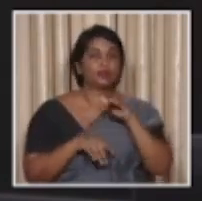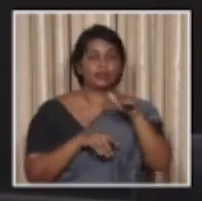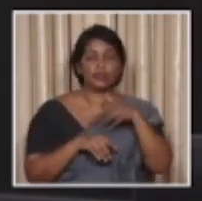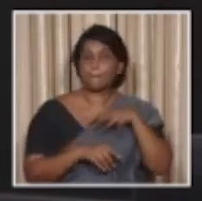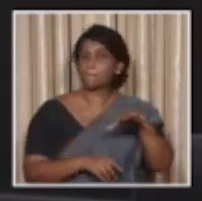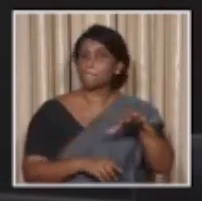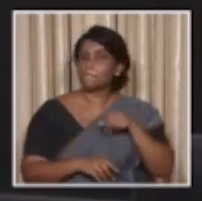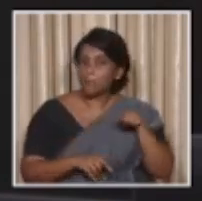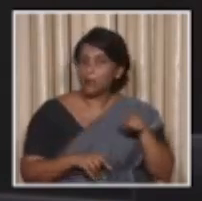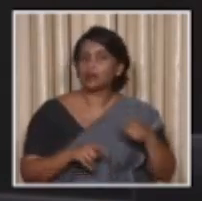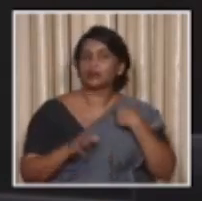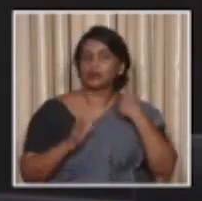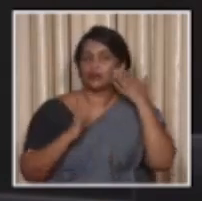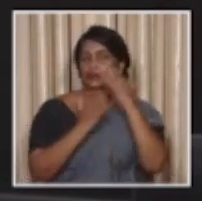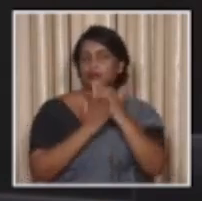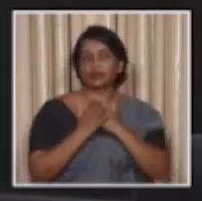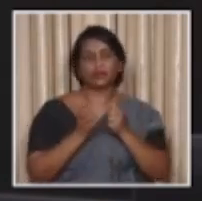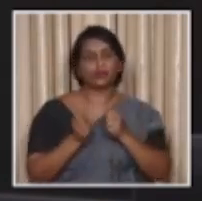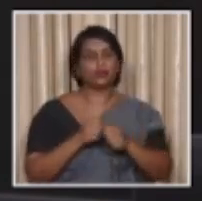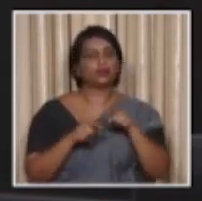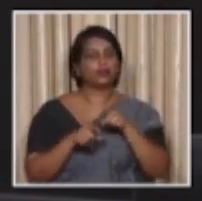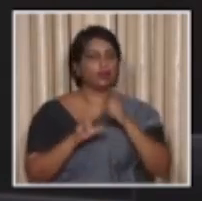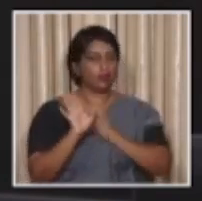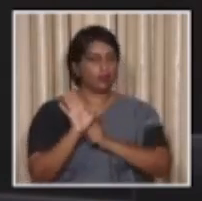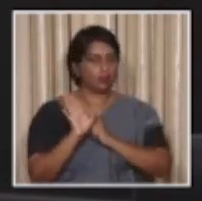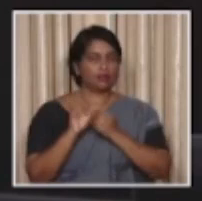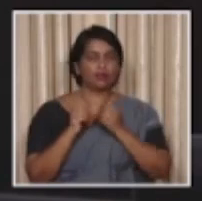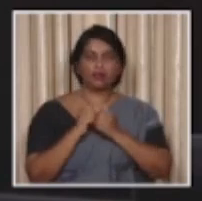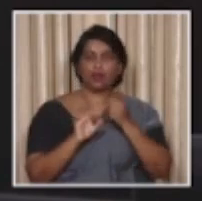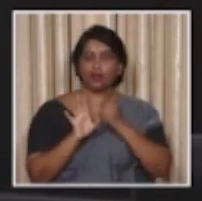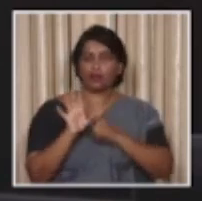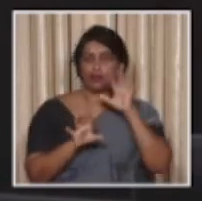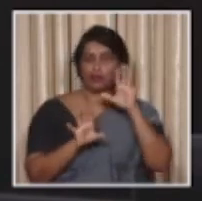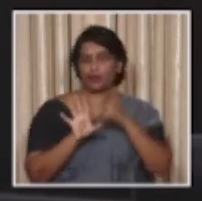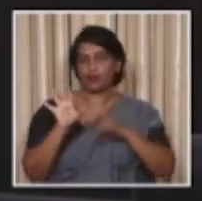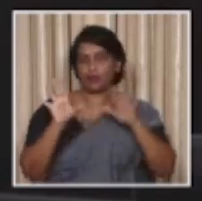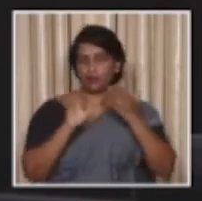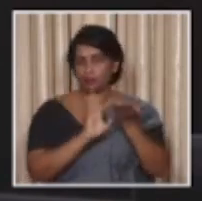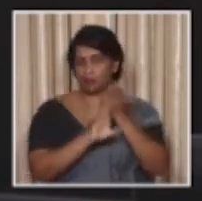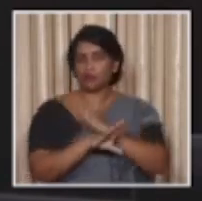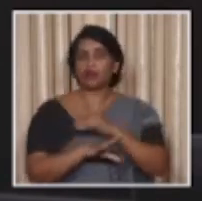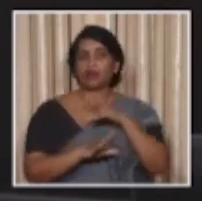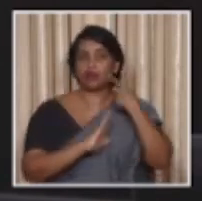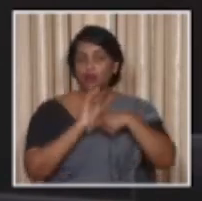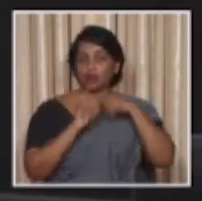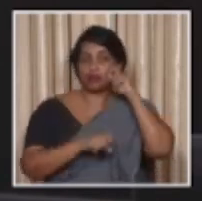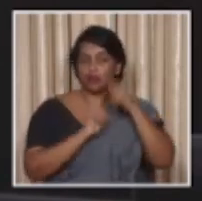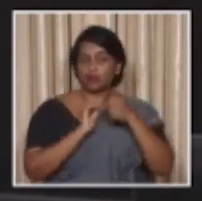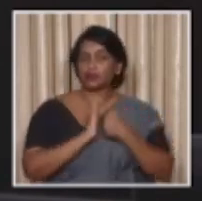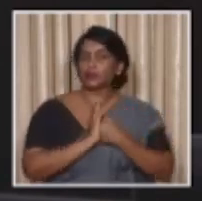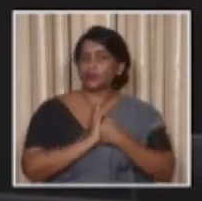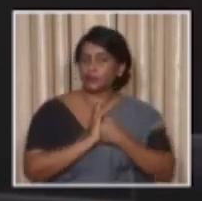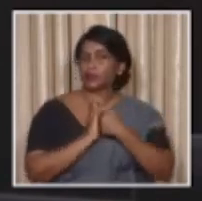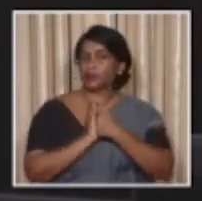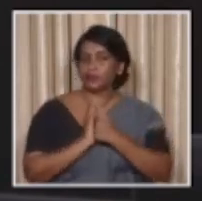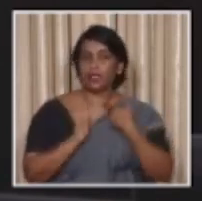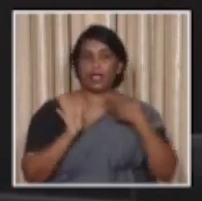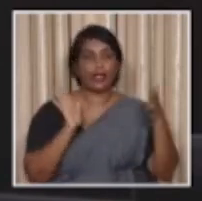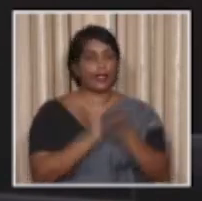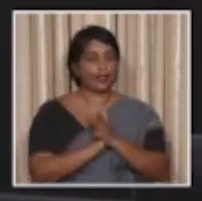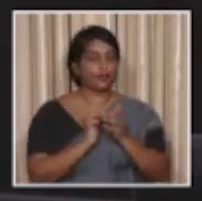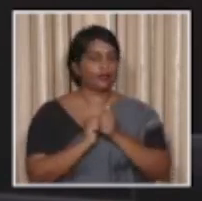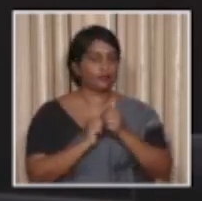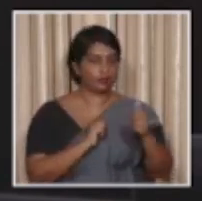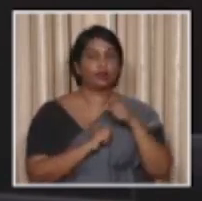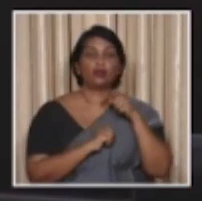භාවිතය අපි දන්නවා හැම වෙලාවකම මේට අවුරුදු 5කට 10කට එහා මේ රටේ මිනිස්සු එකිනෙකාට ගරු කරා, එකට එක්කවලා වැඩ කටයුතු